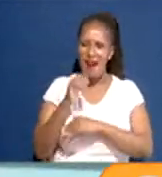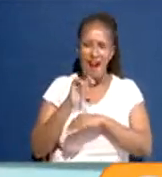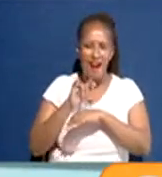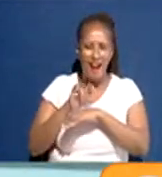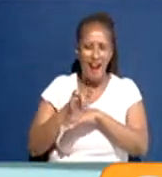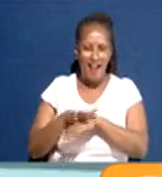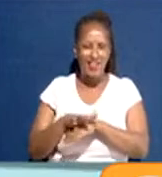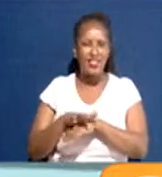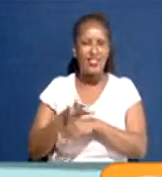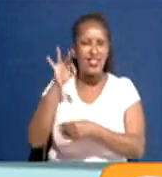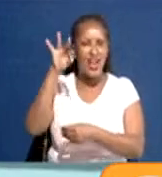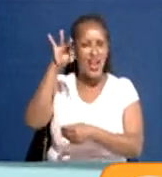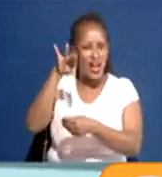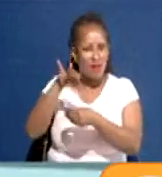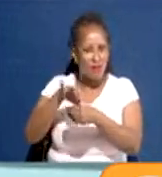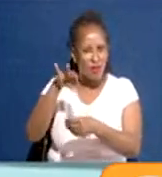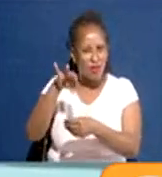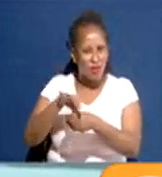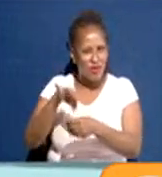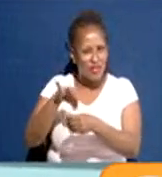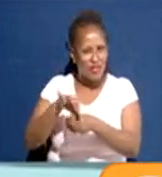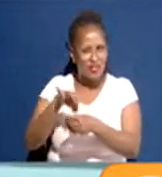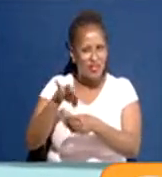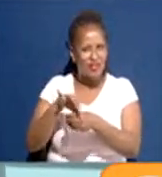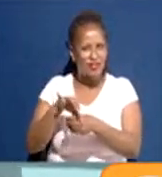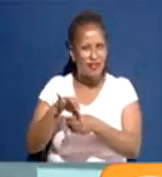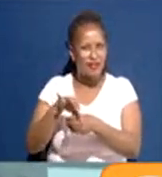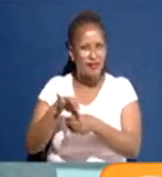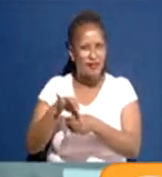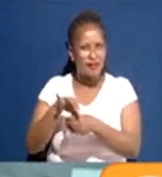mapema na akaenda akapiga kura